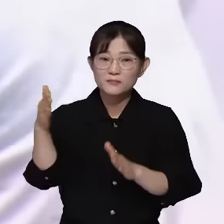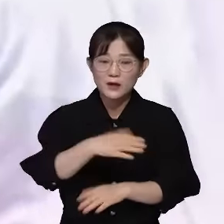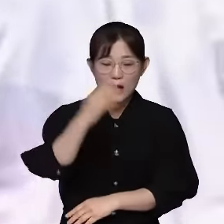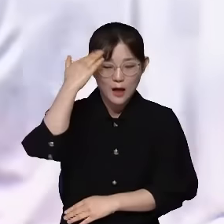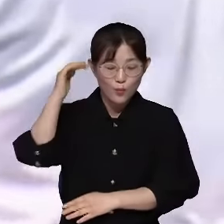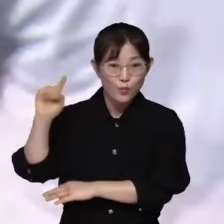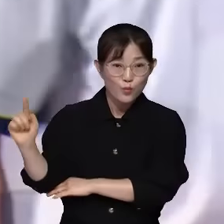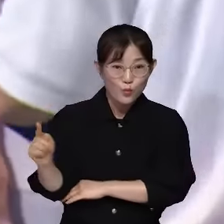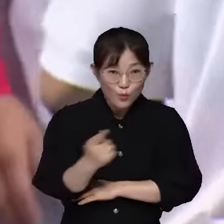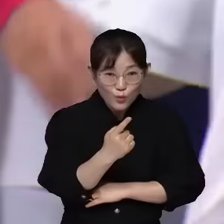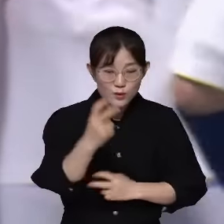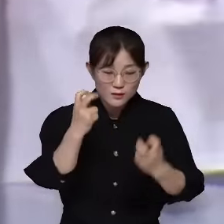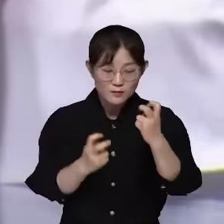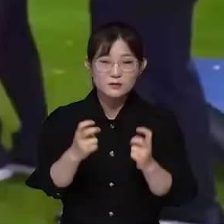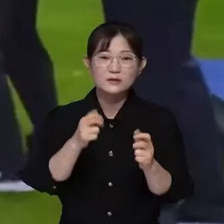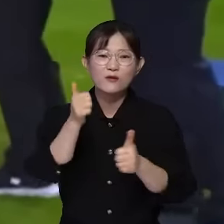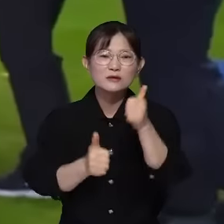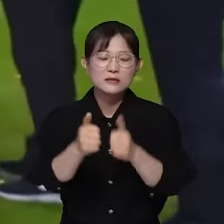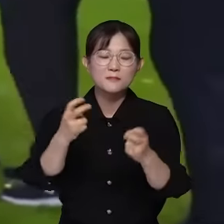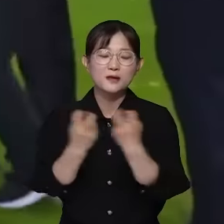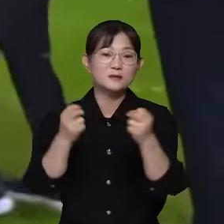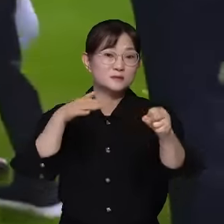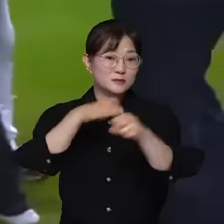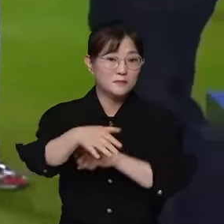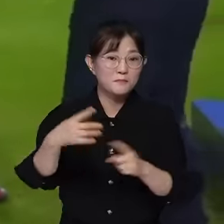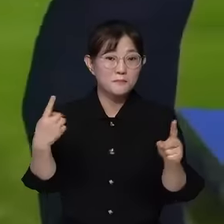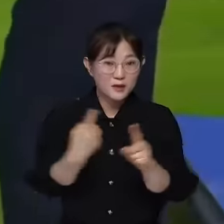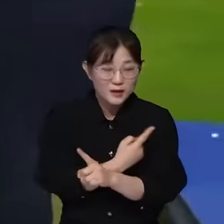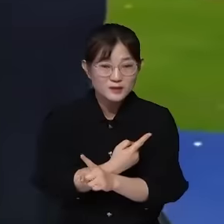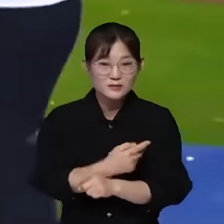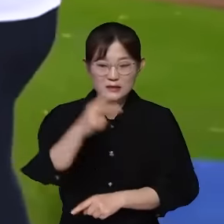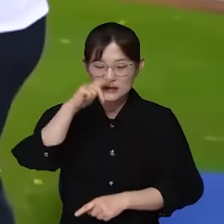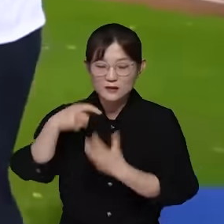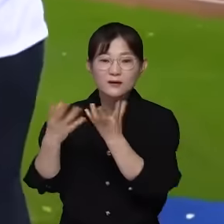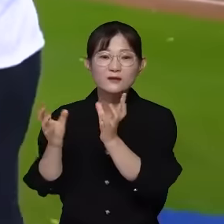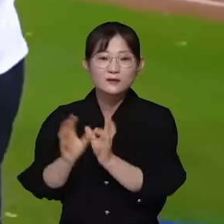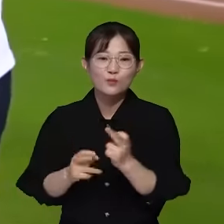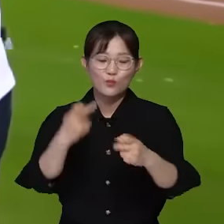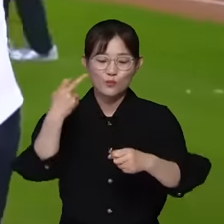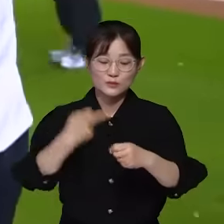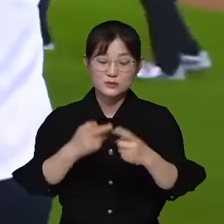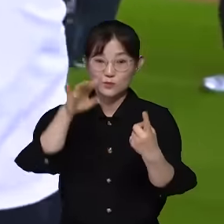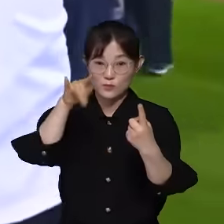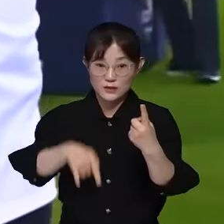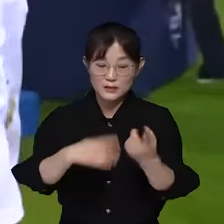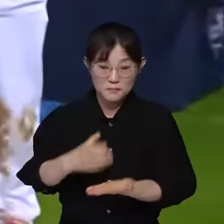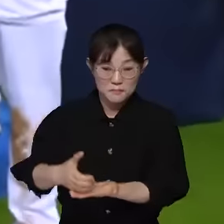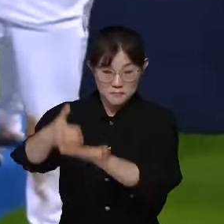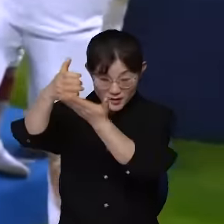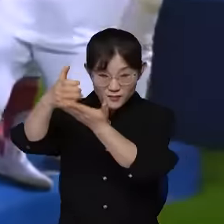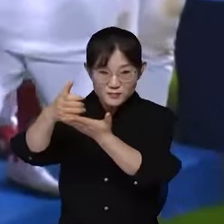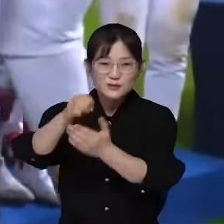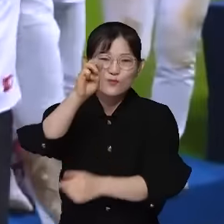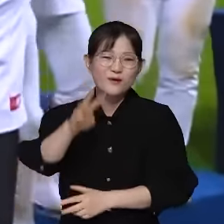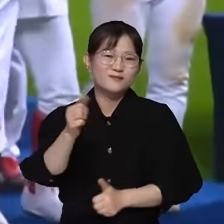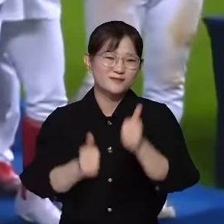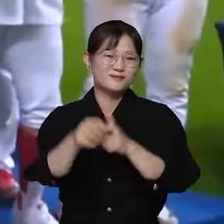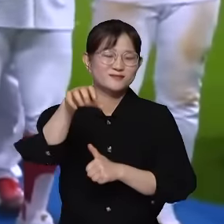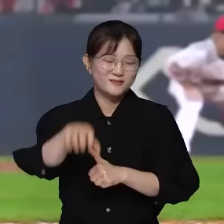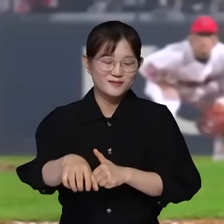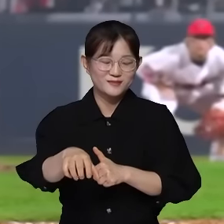홈 편성 방식이 변경되며 기아가 12번째 우승 트로피를 광주에서 들어올릴 수 있는 환경이